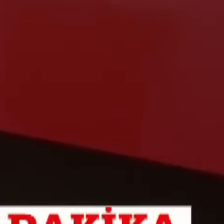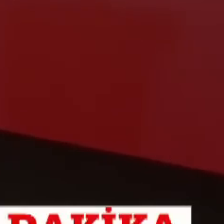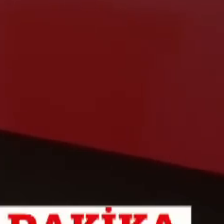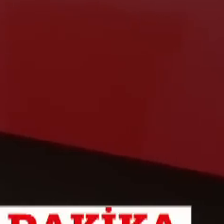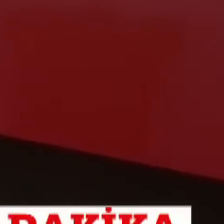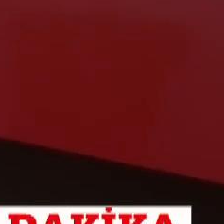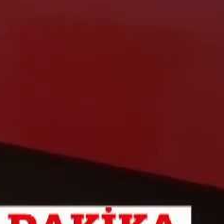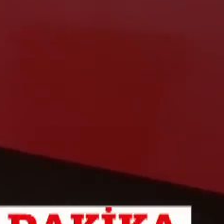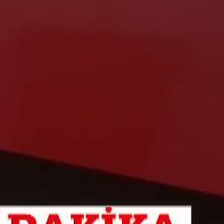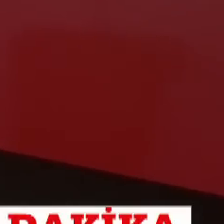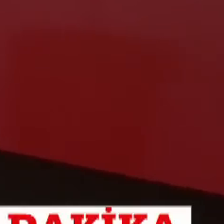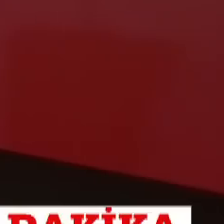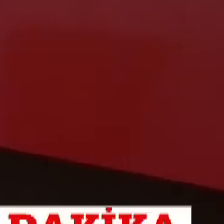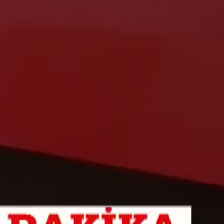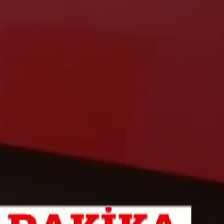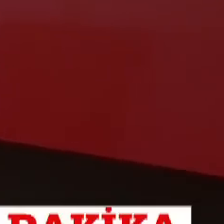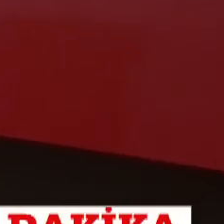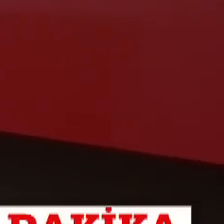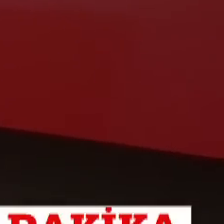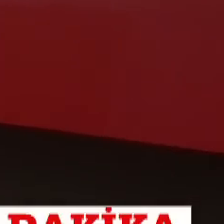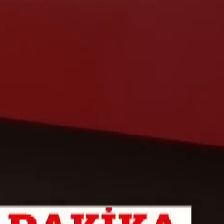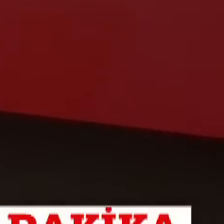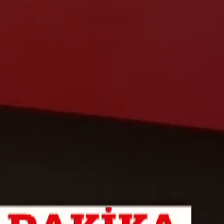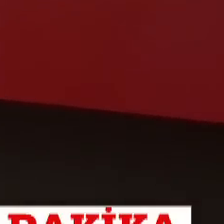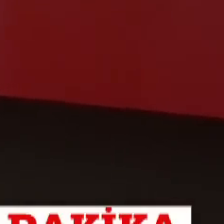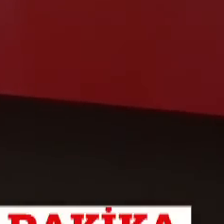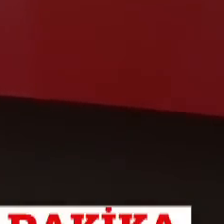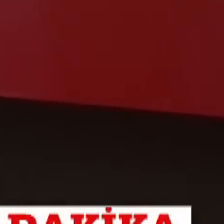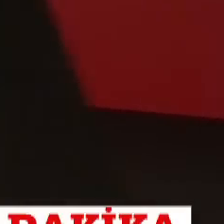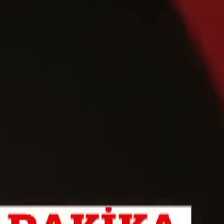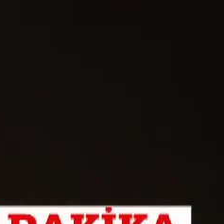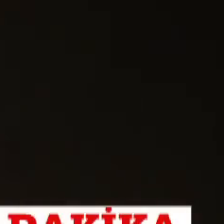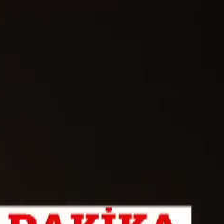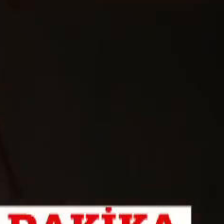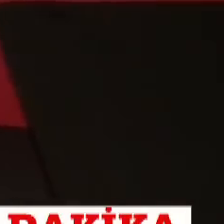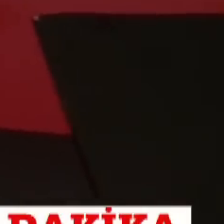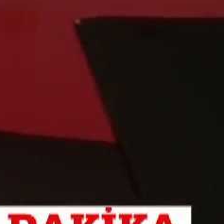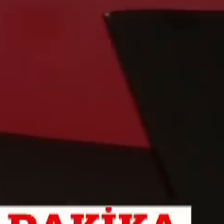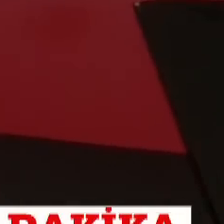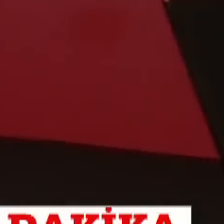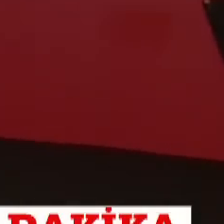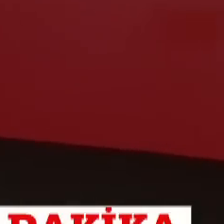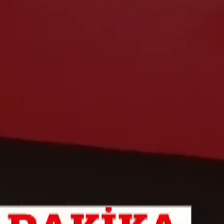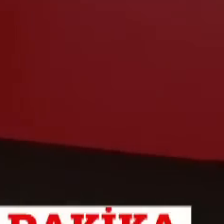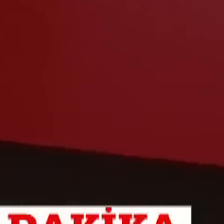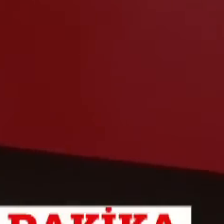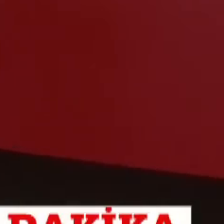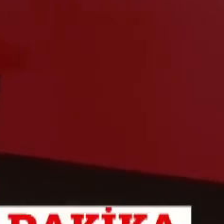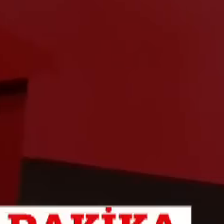onlar zannediyor ki biz Anadolu'ya mühimmat ve silah